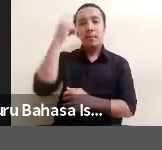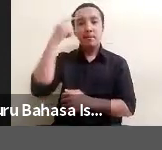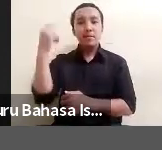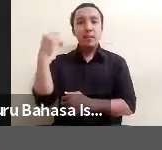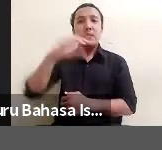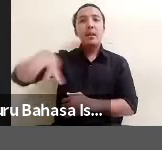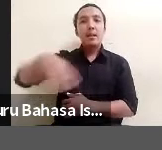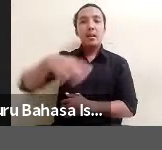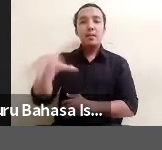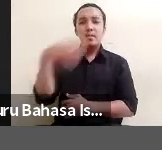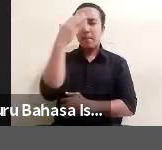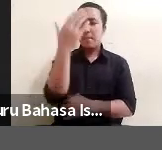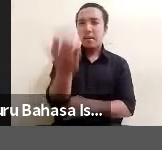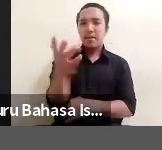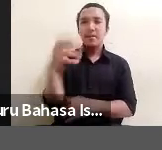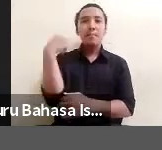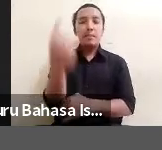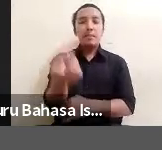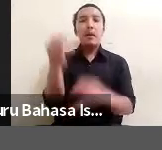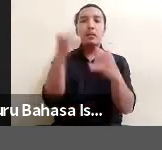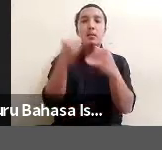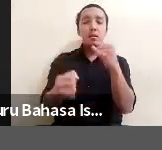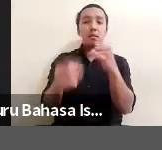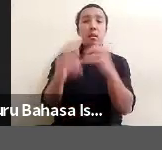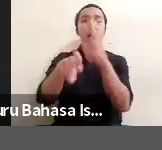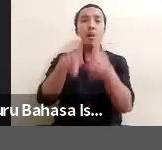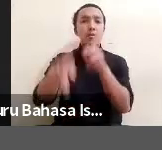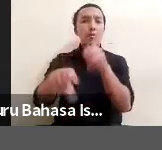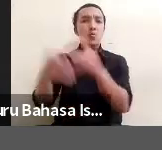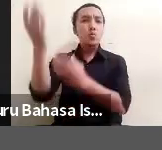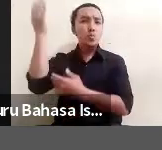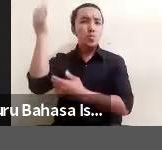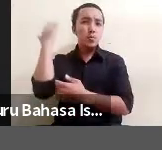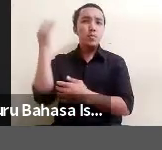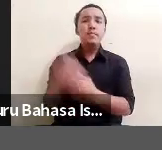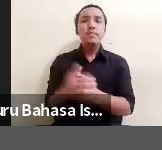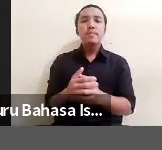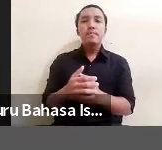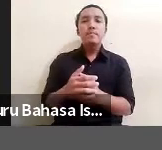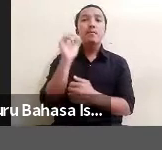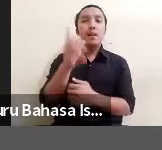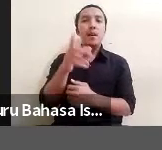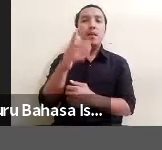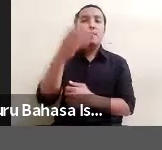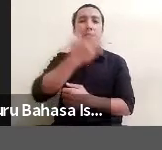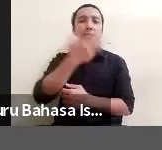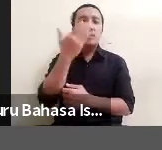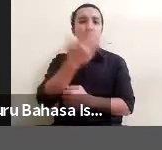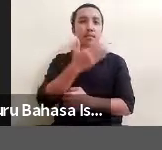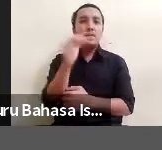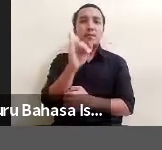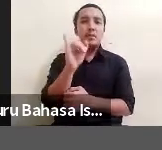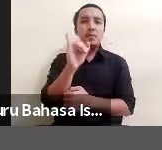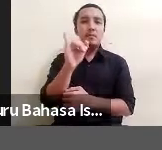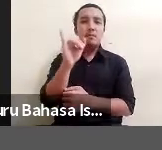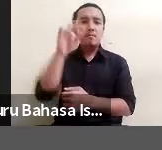Kenapa sampai akhirnya kalau dulu itu kan ada bahasa disabilitas dipandang sebelah mata. Sebenarnya